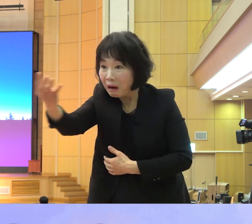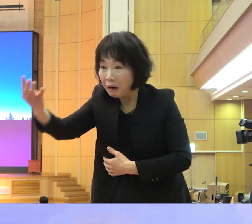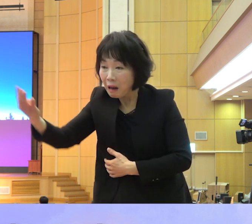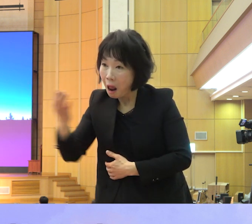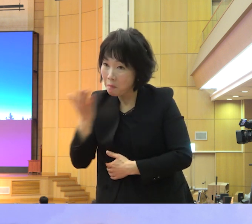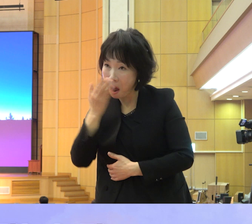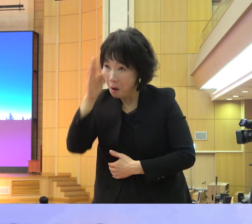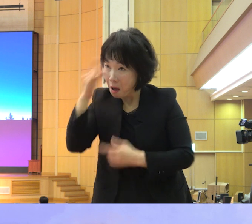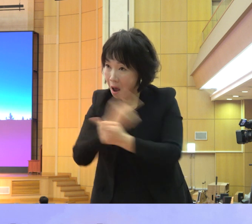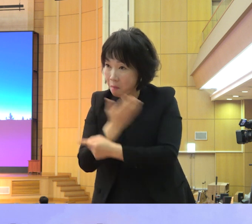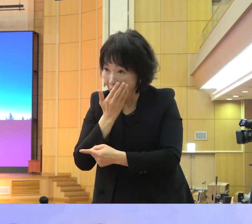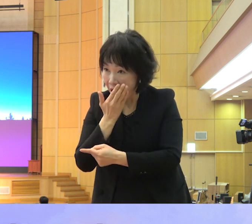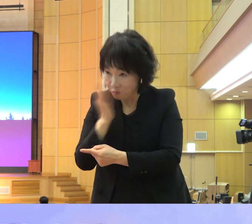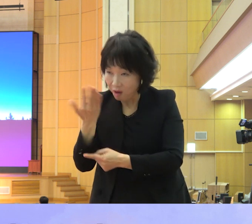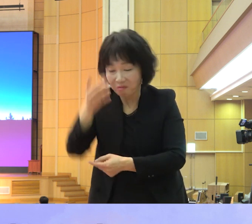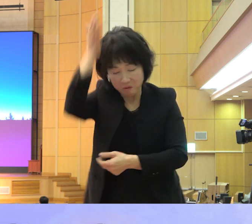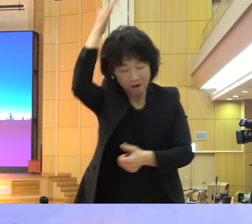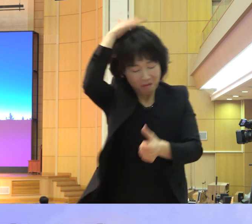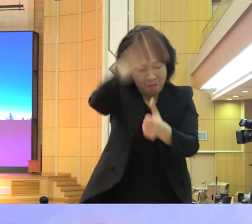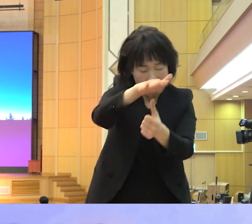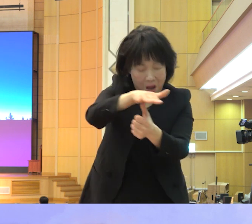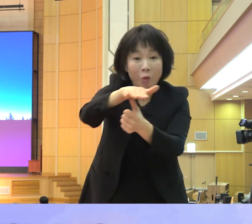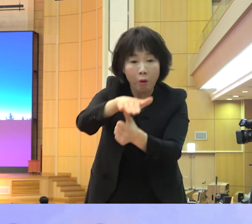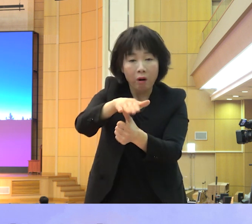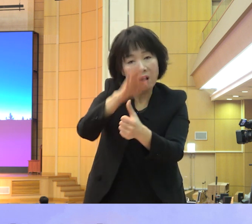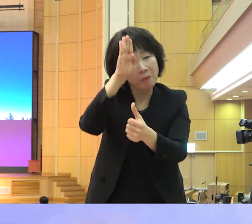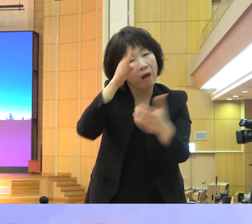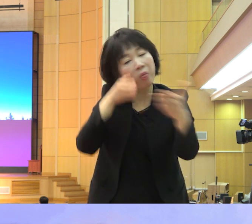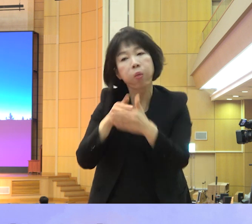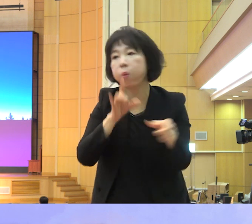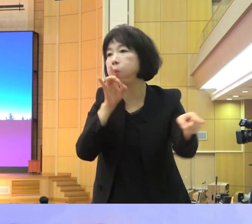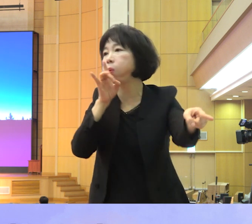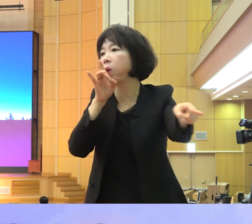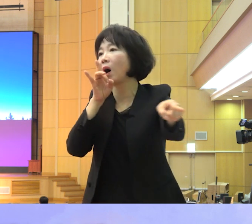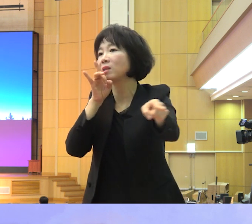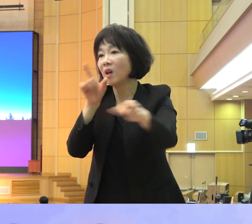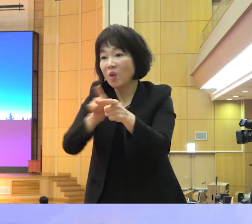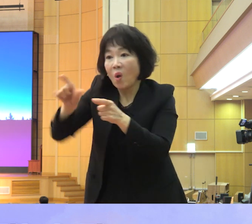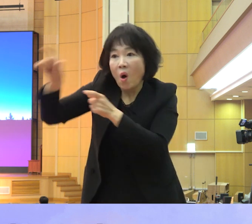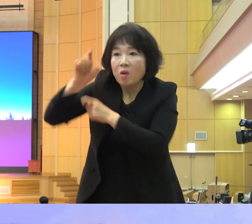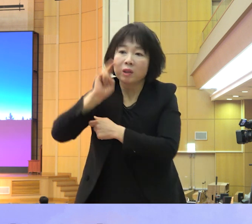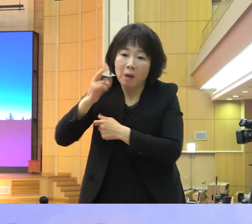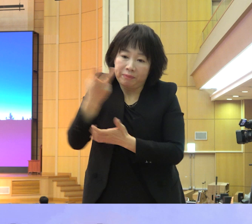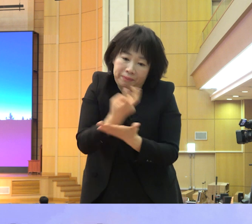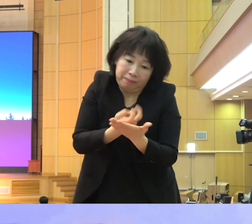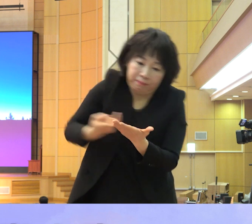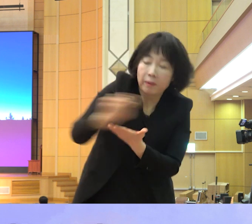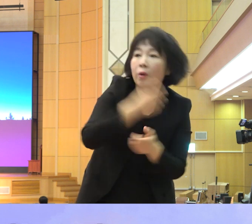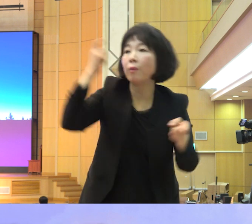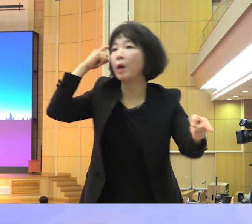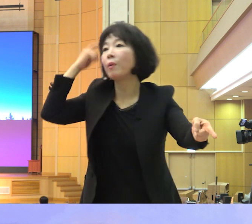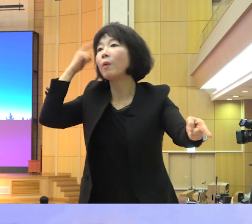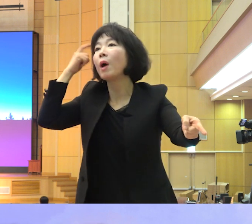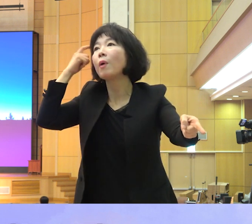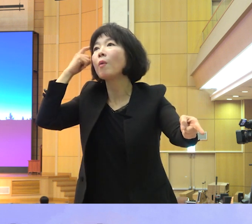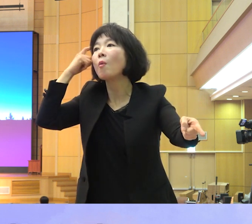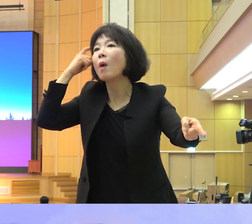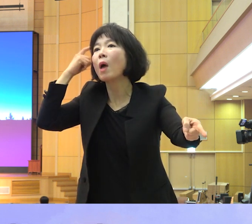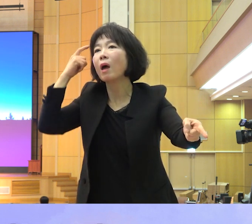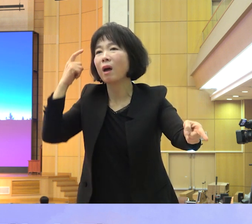당신도 할 수 있으면 내 아이를 불쌍히 여기고 나를 불쌍히 여겨서